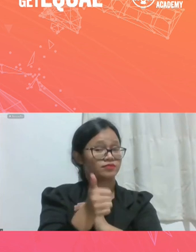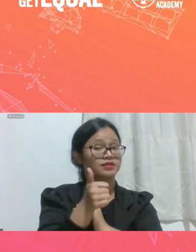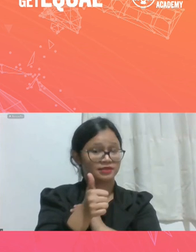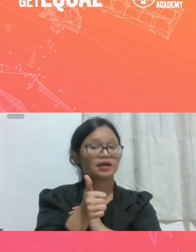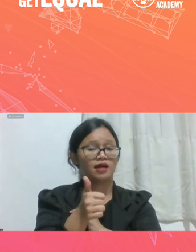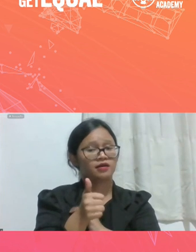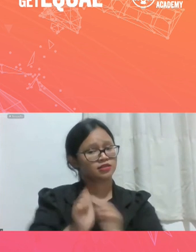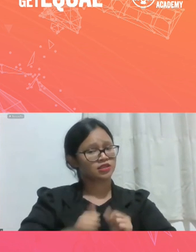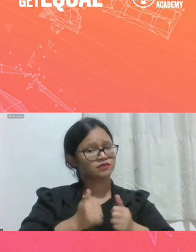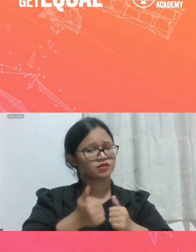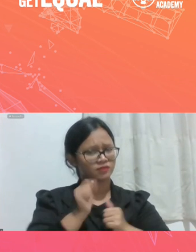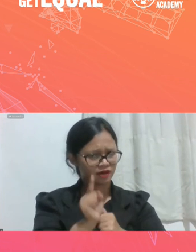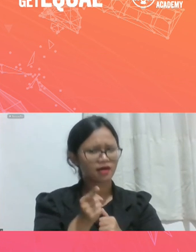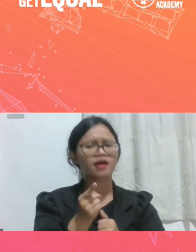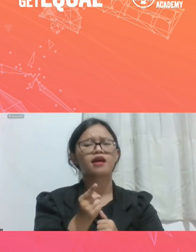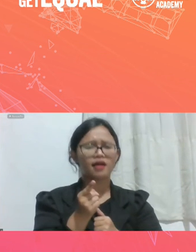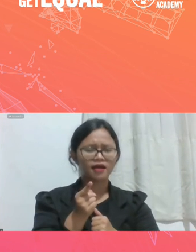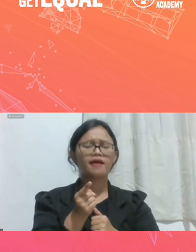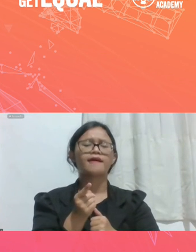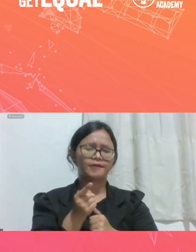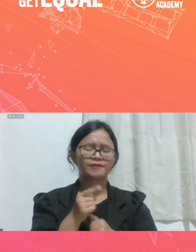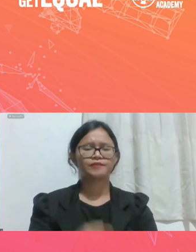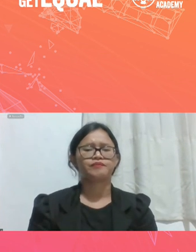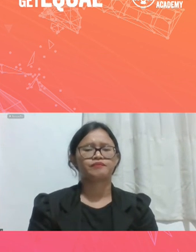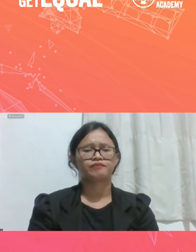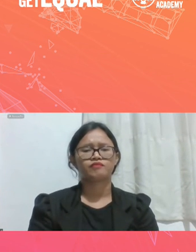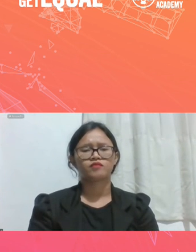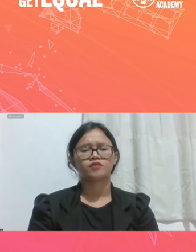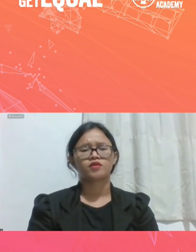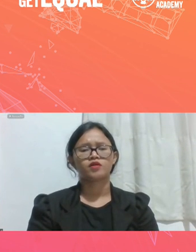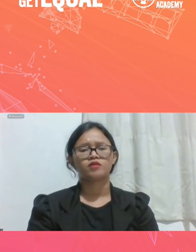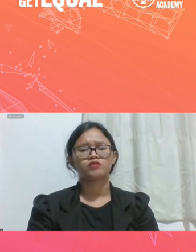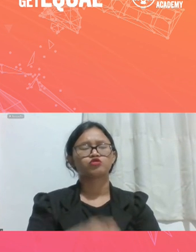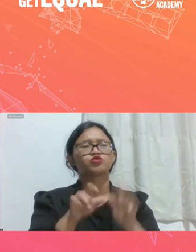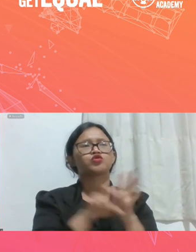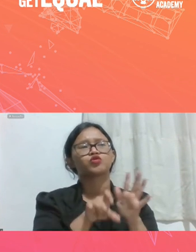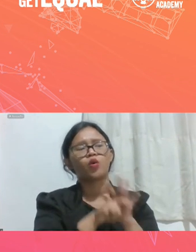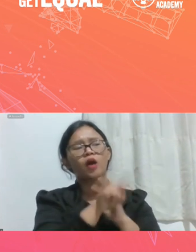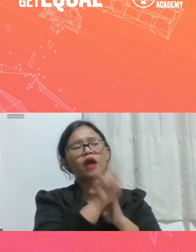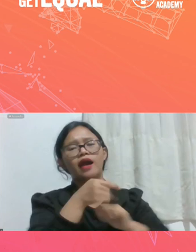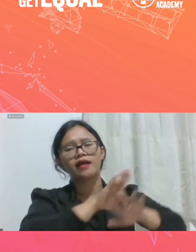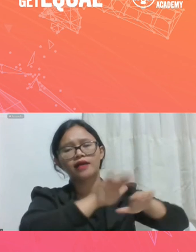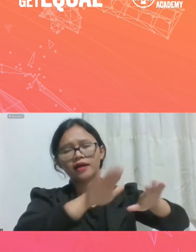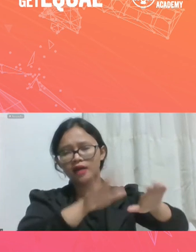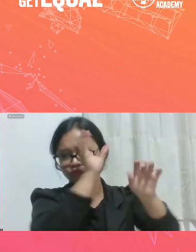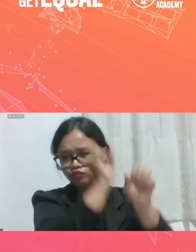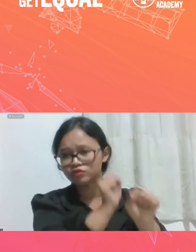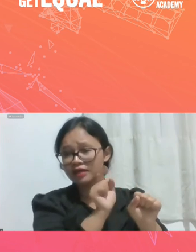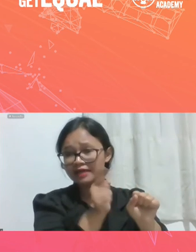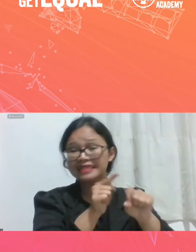disediakan khusus pelaporan khusus untuk anak, apa yang harus disampaikan di situ. Namun